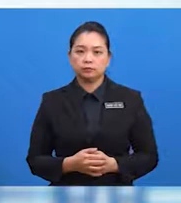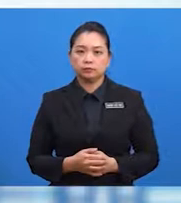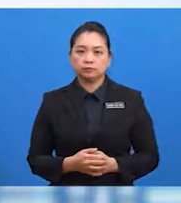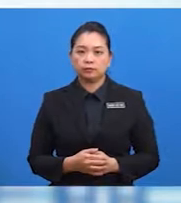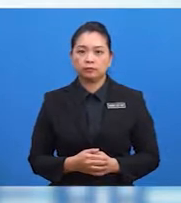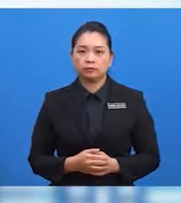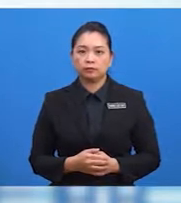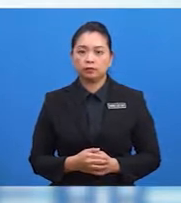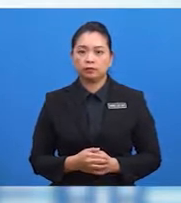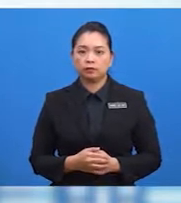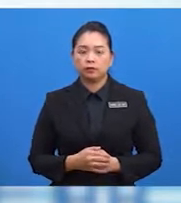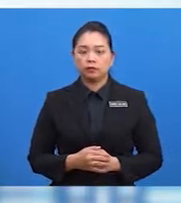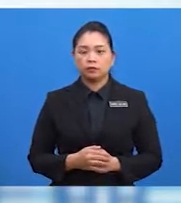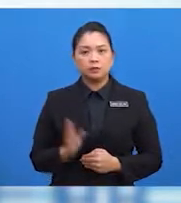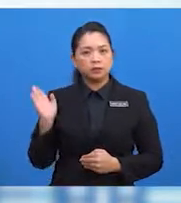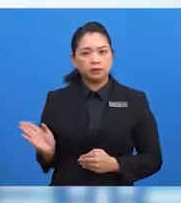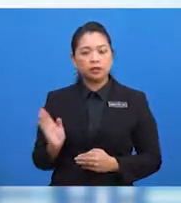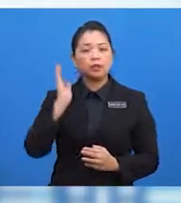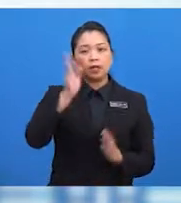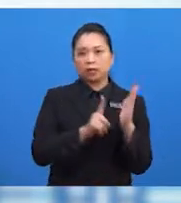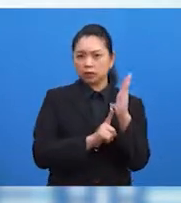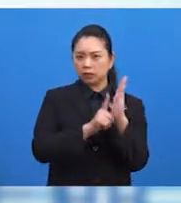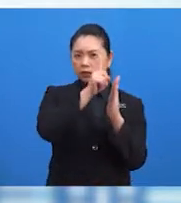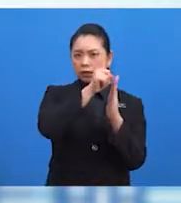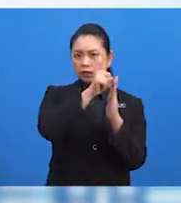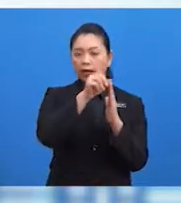Perbelanjaan ini akan meningkatkan modal negara.